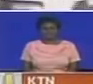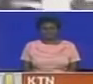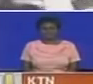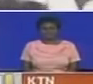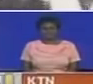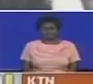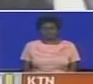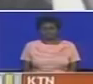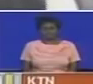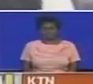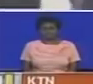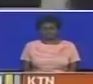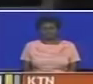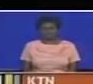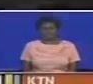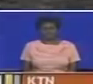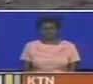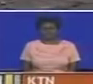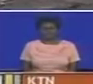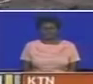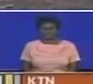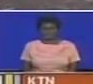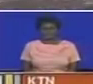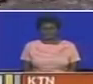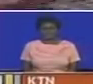Check on your giddy mess, Seaborn.